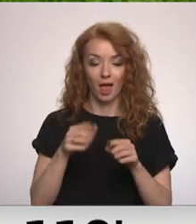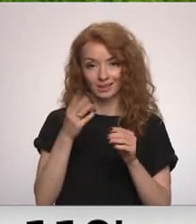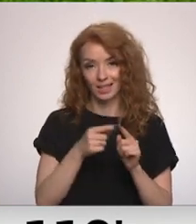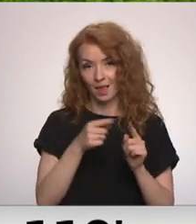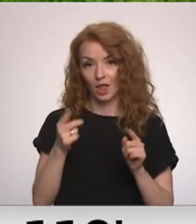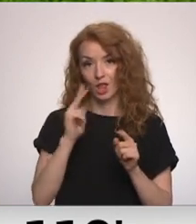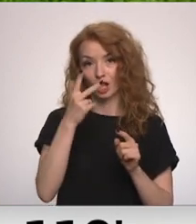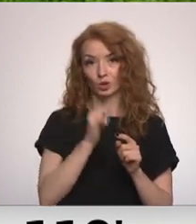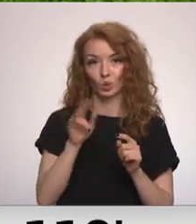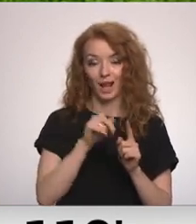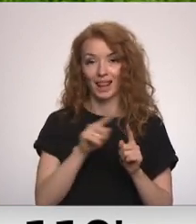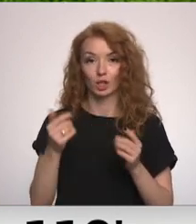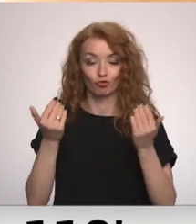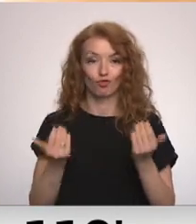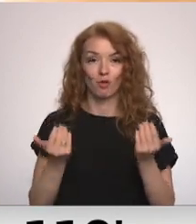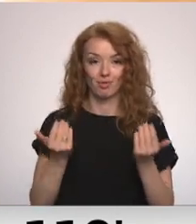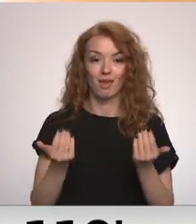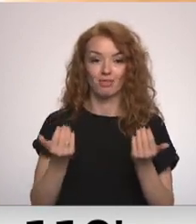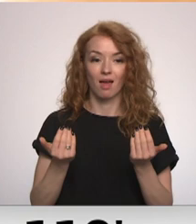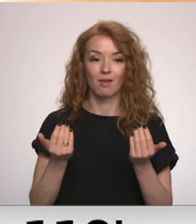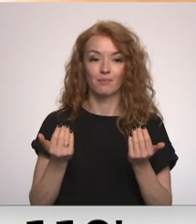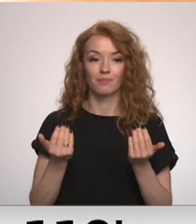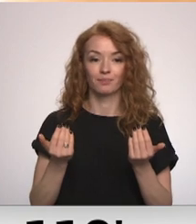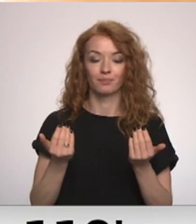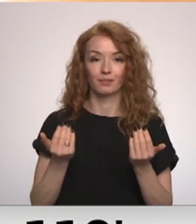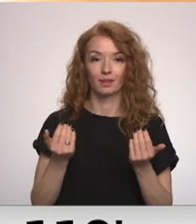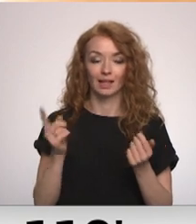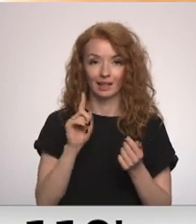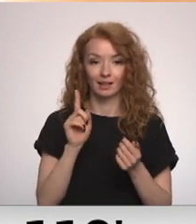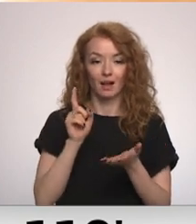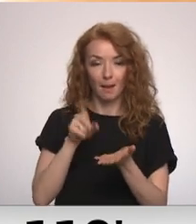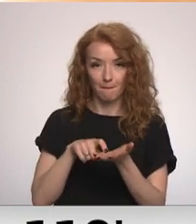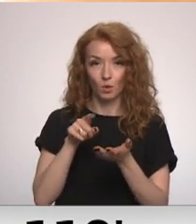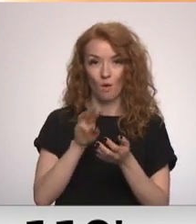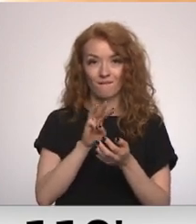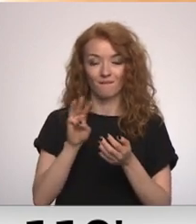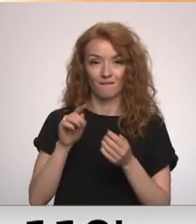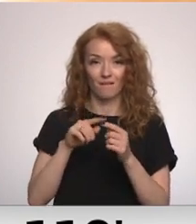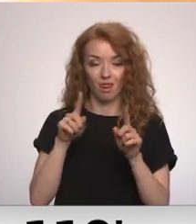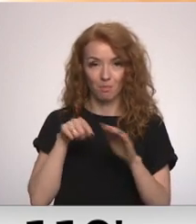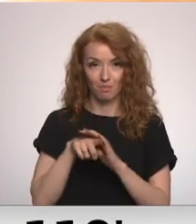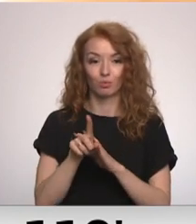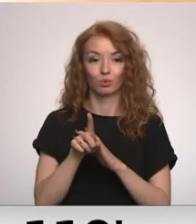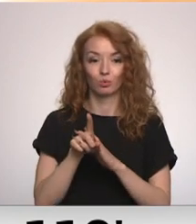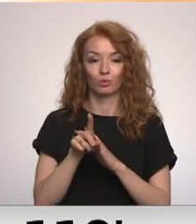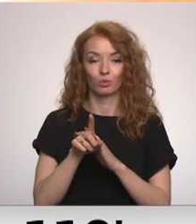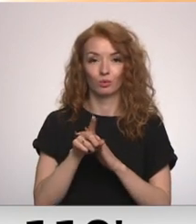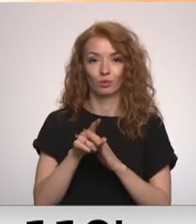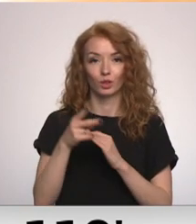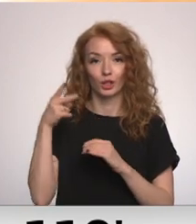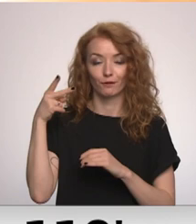3. jūnija līdz šodienai ir skatījušies to mājas lapu jau pāri